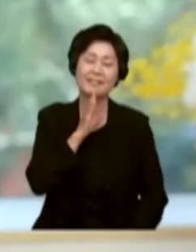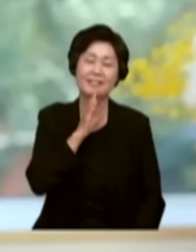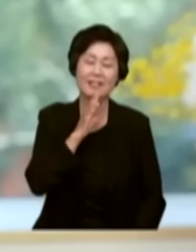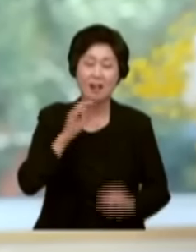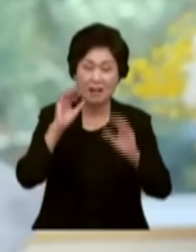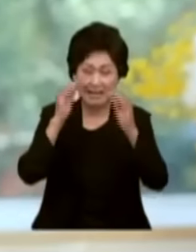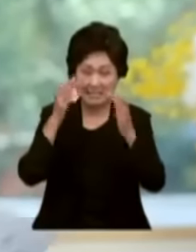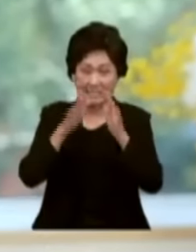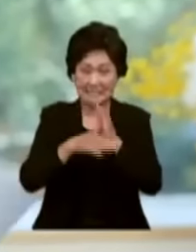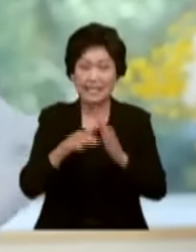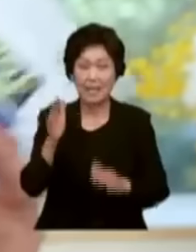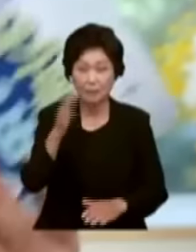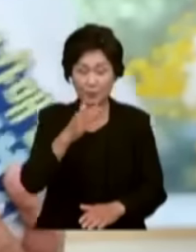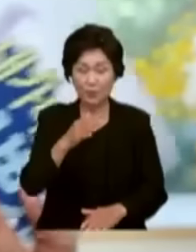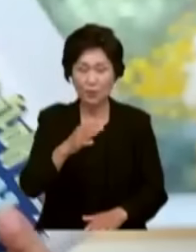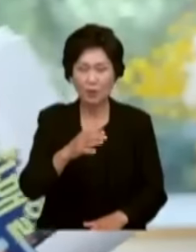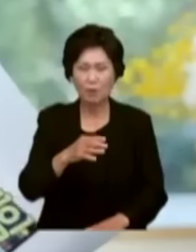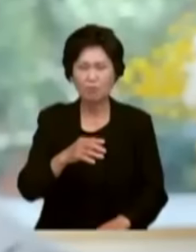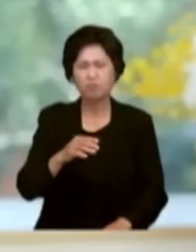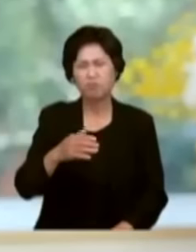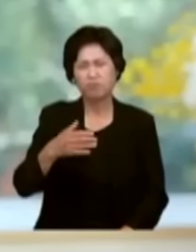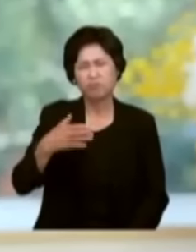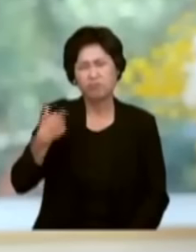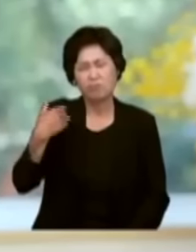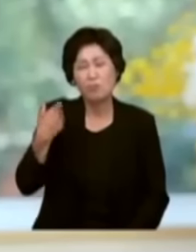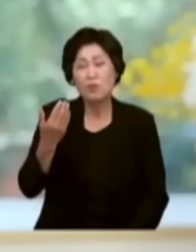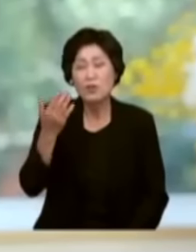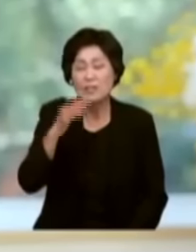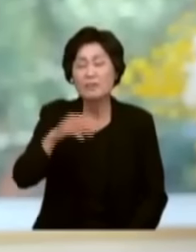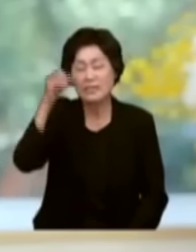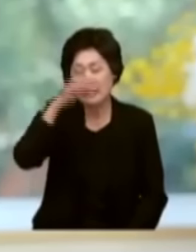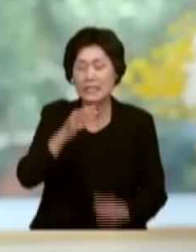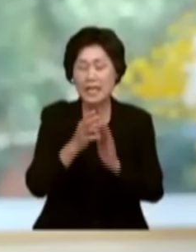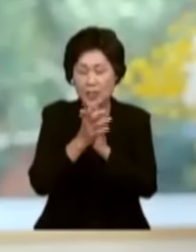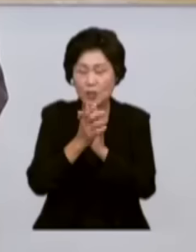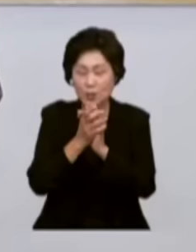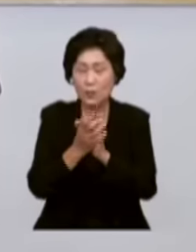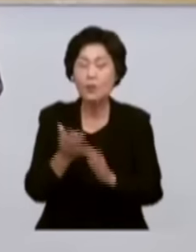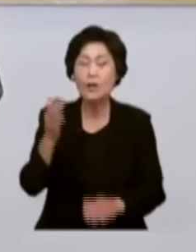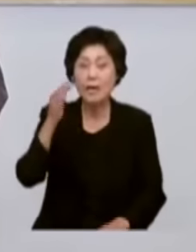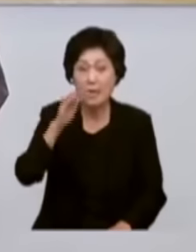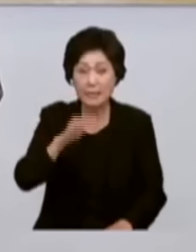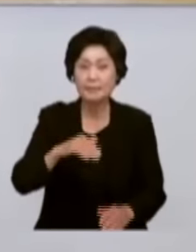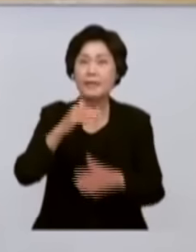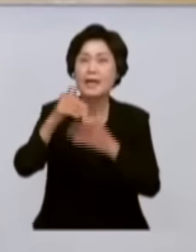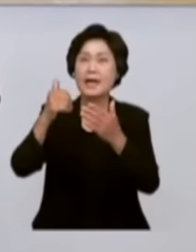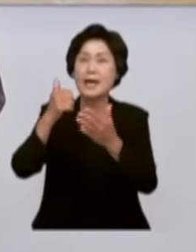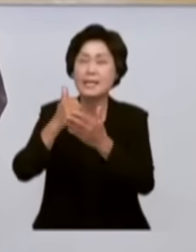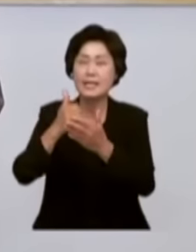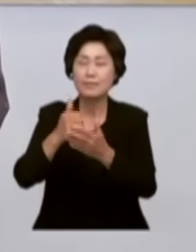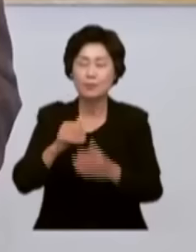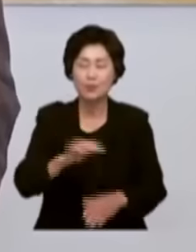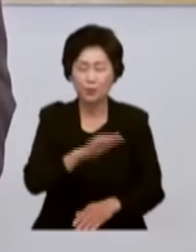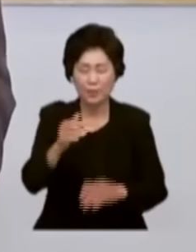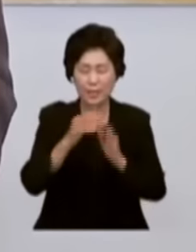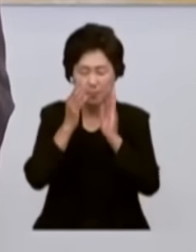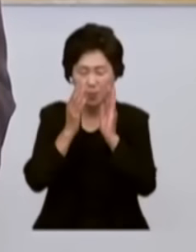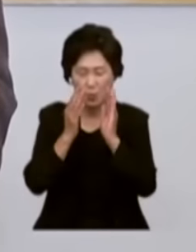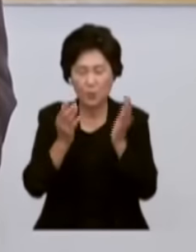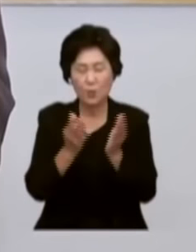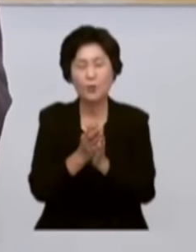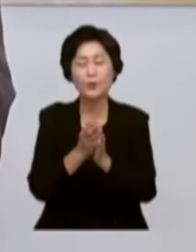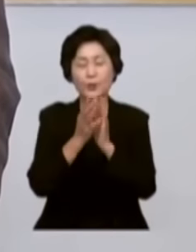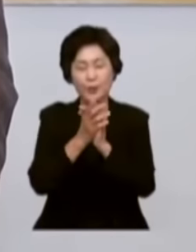이렇게 뭘 모르고 기도를 한다고들 하잖아요. 그리고 다 잊어버리잖아, 성인이 되면. 근데 하나님은 안 잊어버리더라고요.